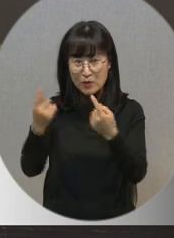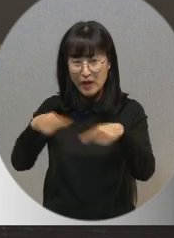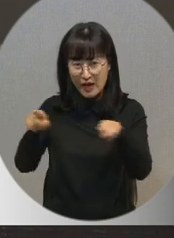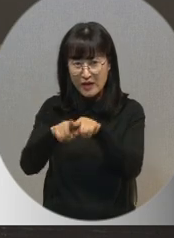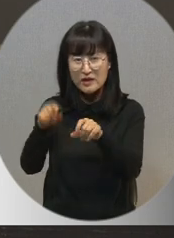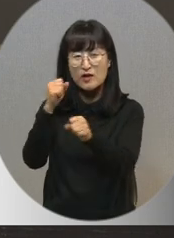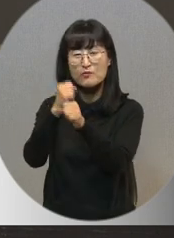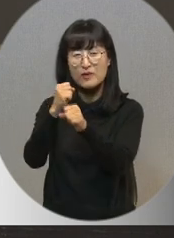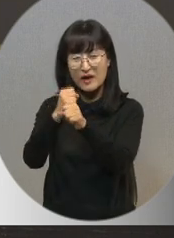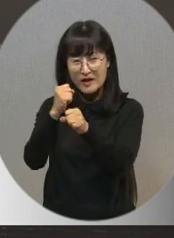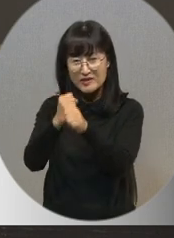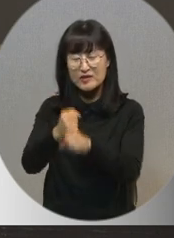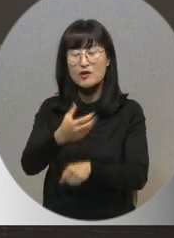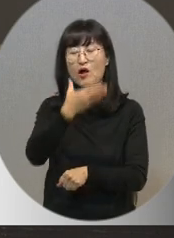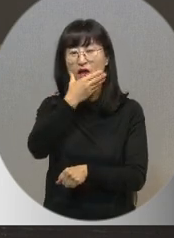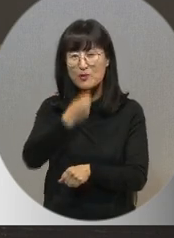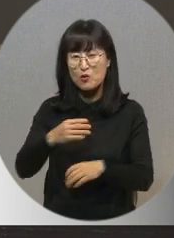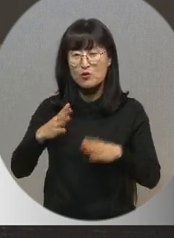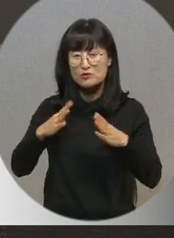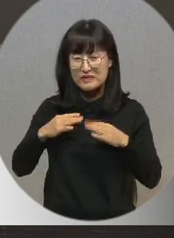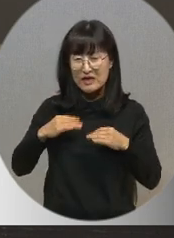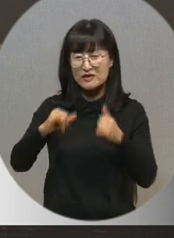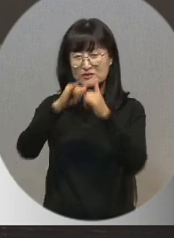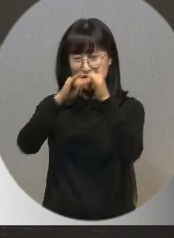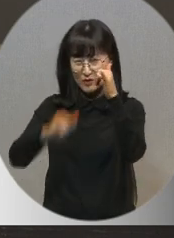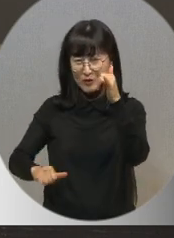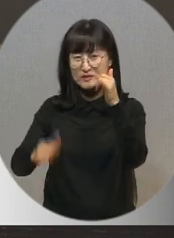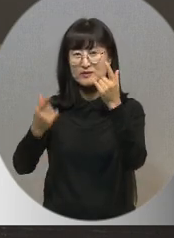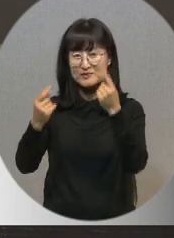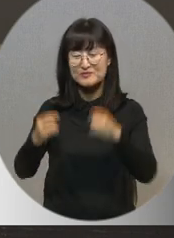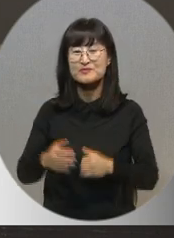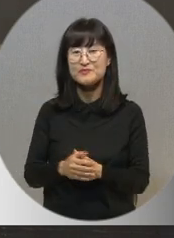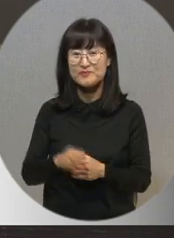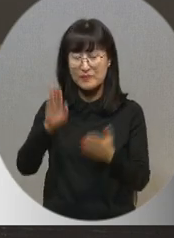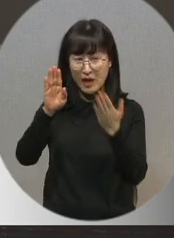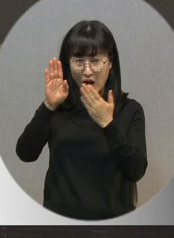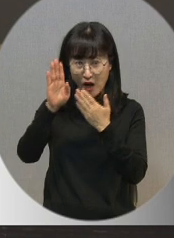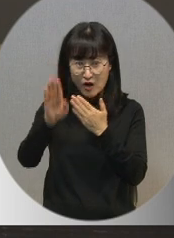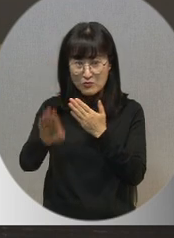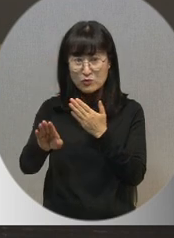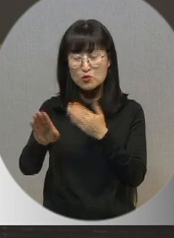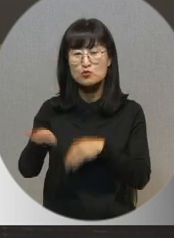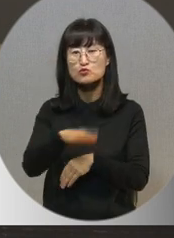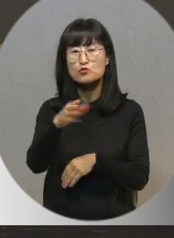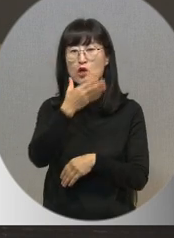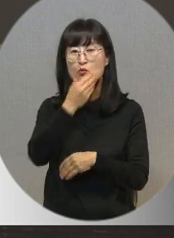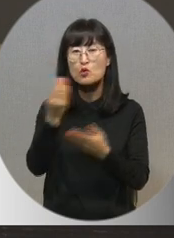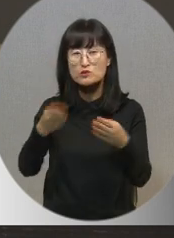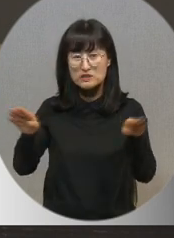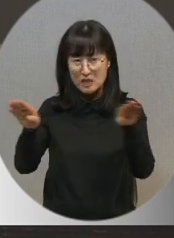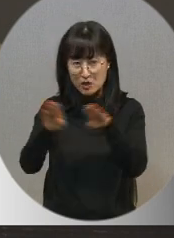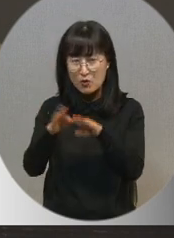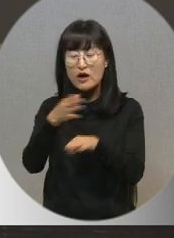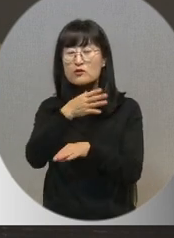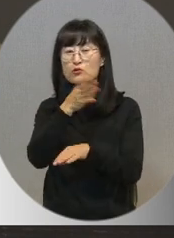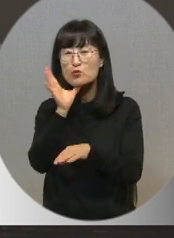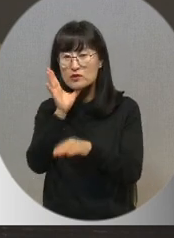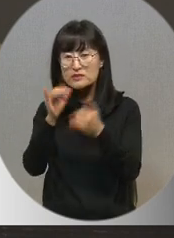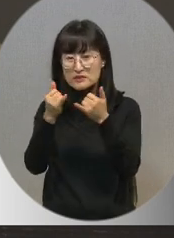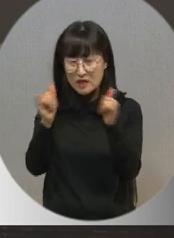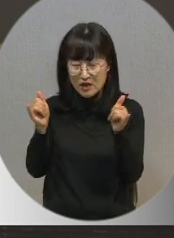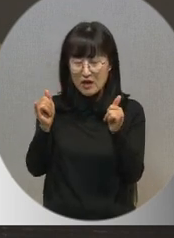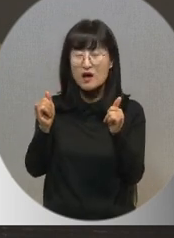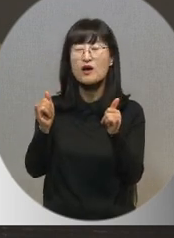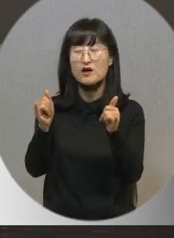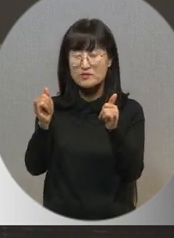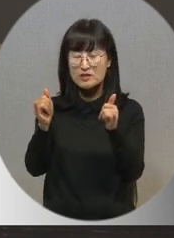만들어온 자랑스러운 역사이기도 합니다. 앞으로도 우리 복지관이 어르신들의 행복을